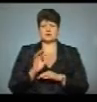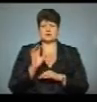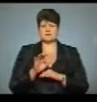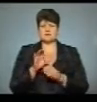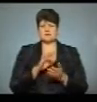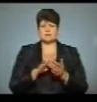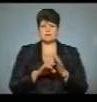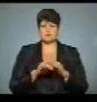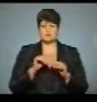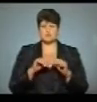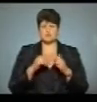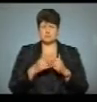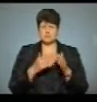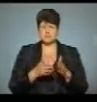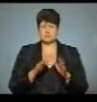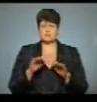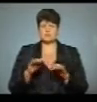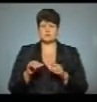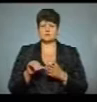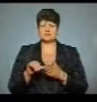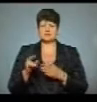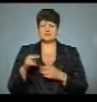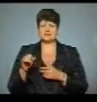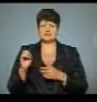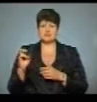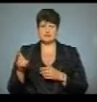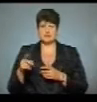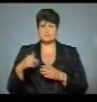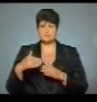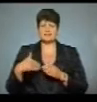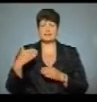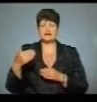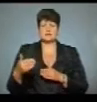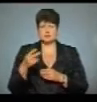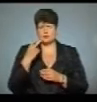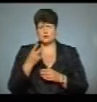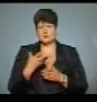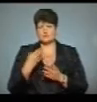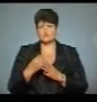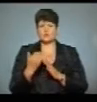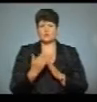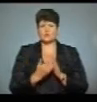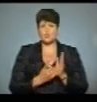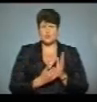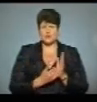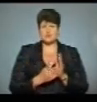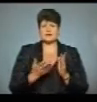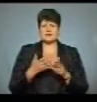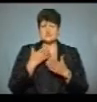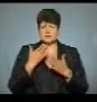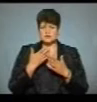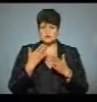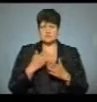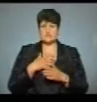Центральну виборчу комісію. Потім члени ДВК підходять далі, показують свої протоколи, яких зачитує